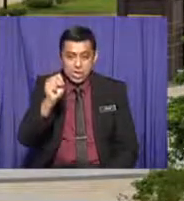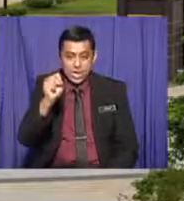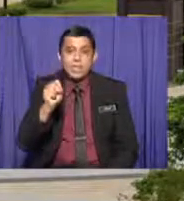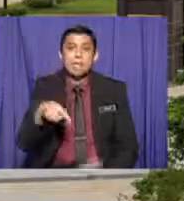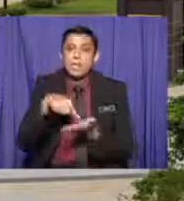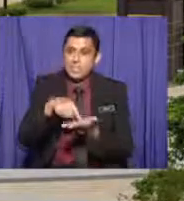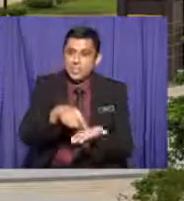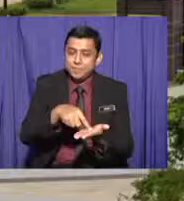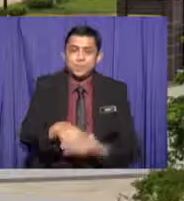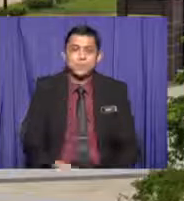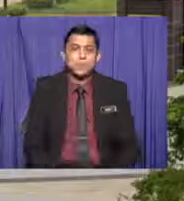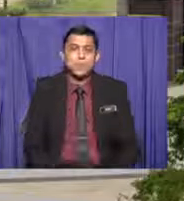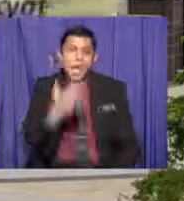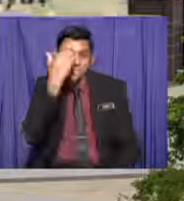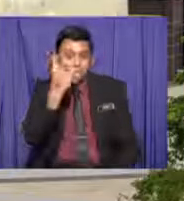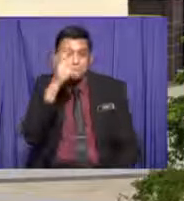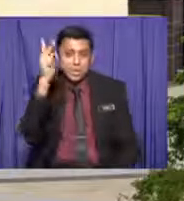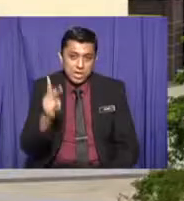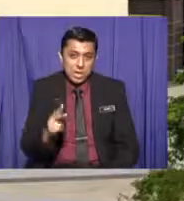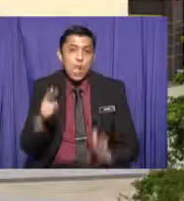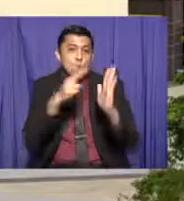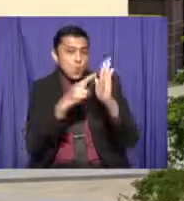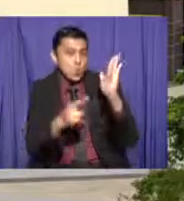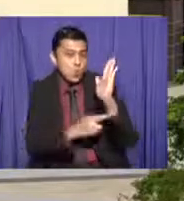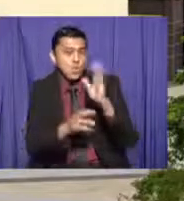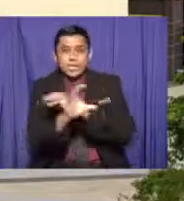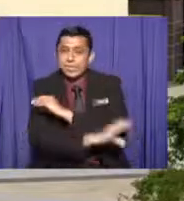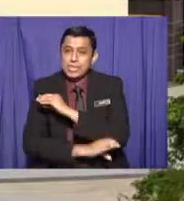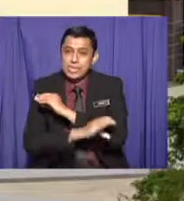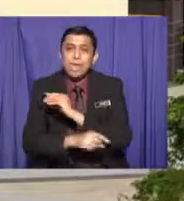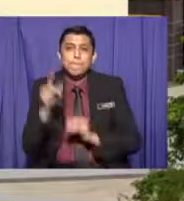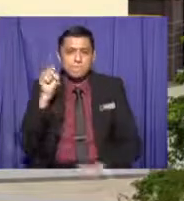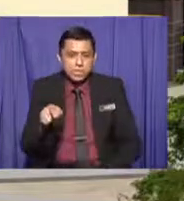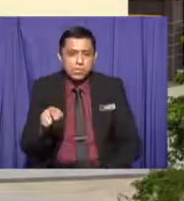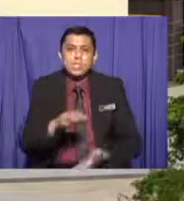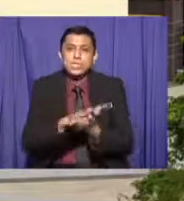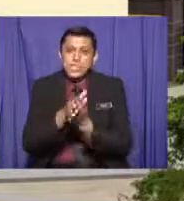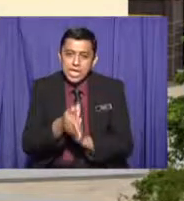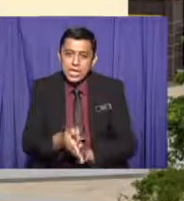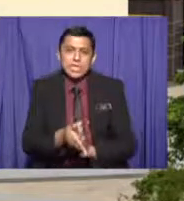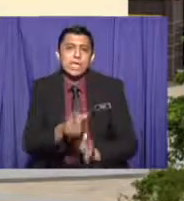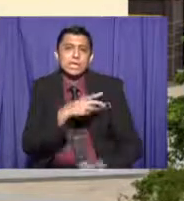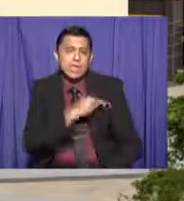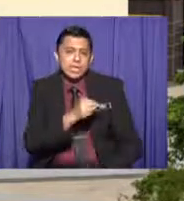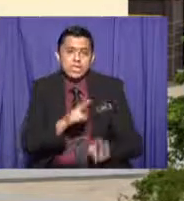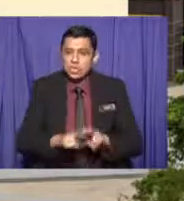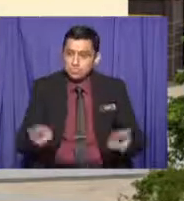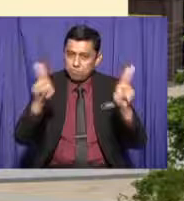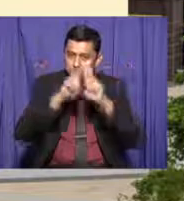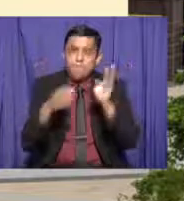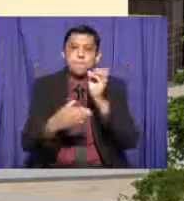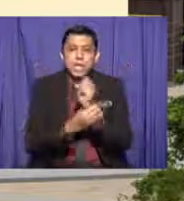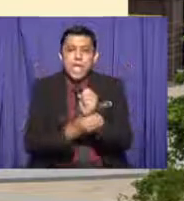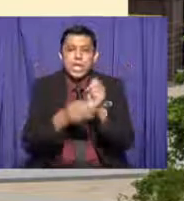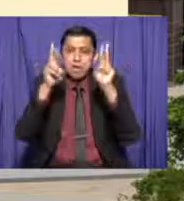begini. Mengapakah rukun negara perlu dijadikan sebagai nadi utama pegangan